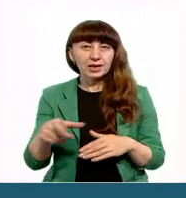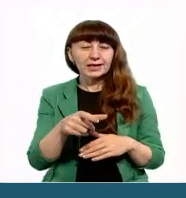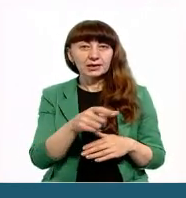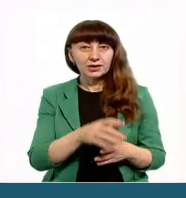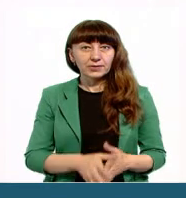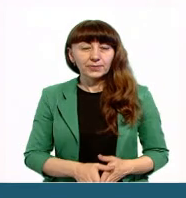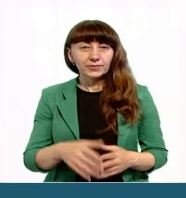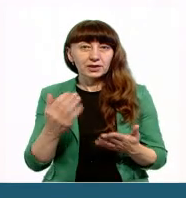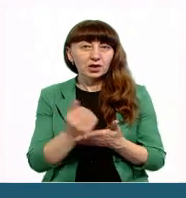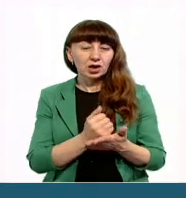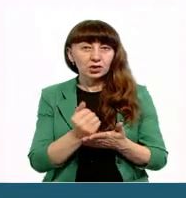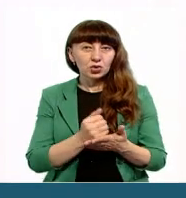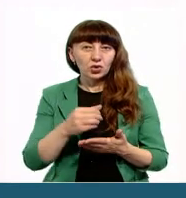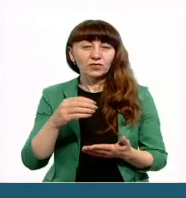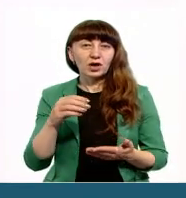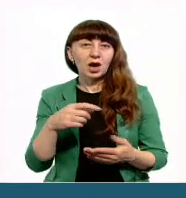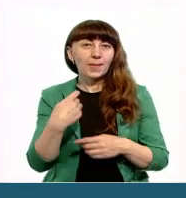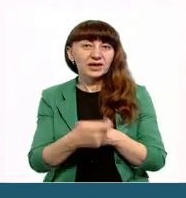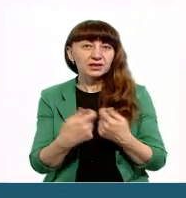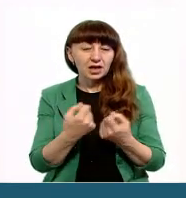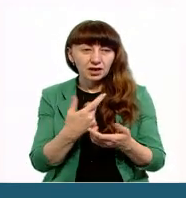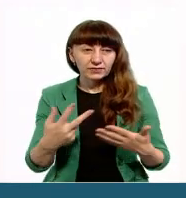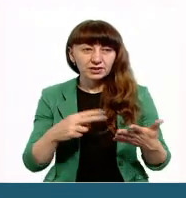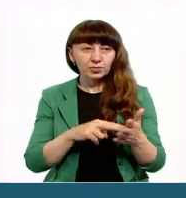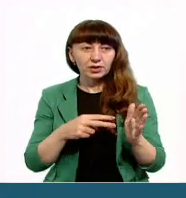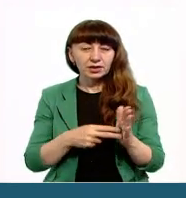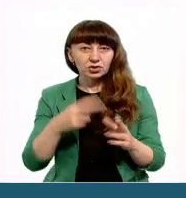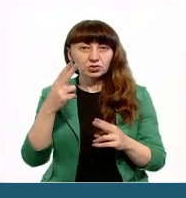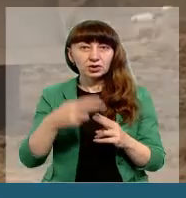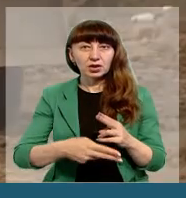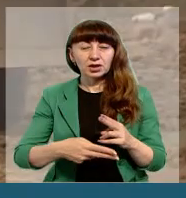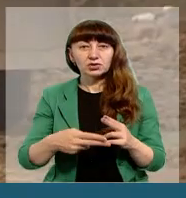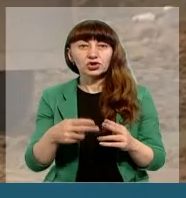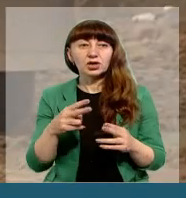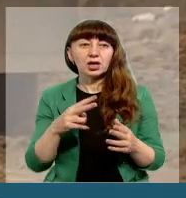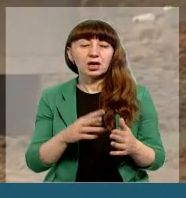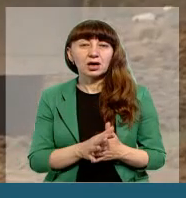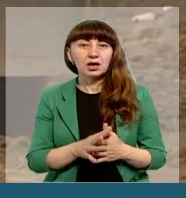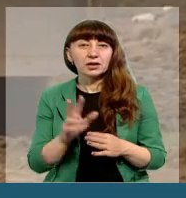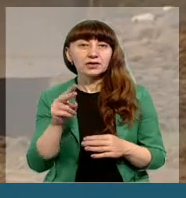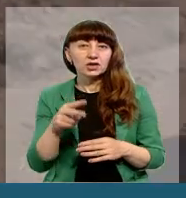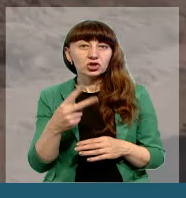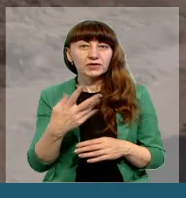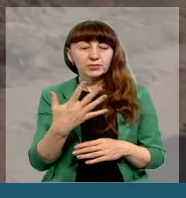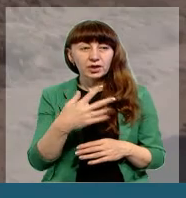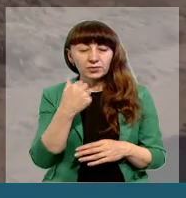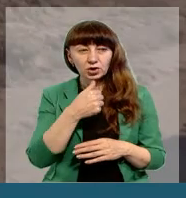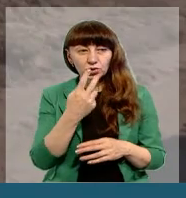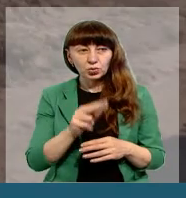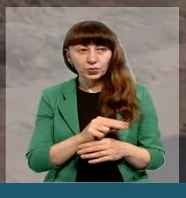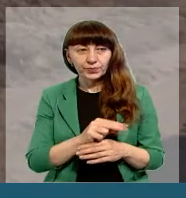материалов. Завершение данного проекта запланировано на 2025 год. На ремонт улиц населенных пунктов выделено